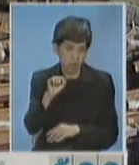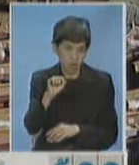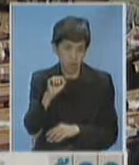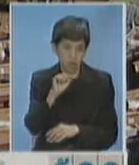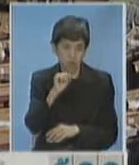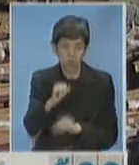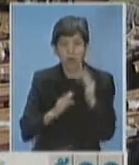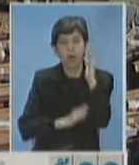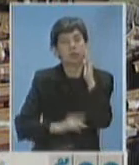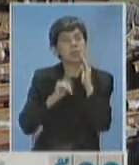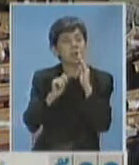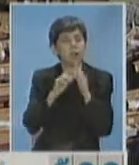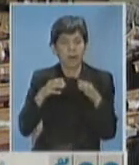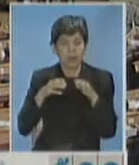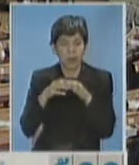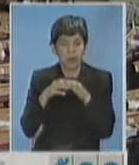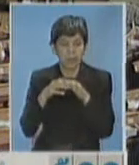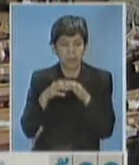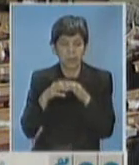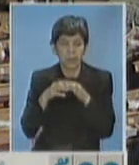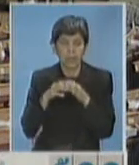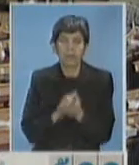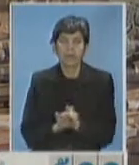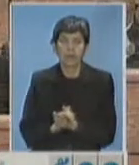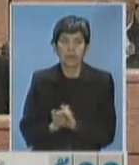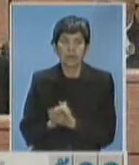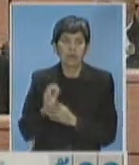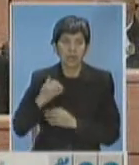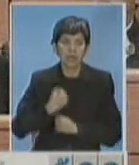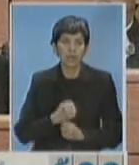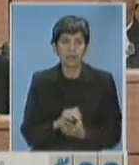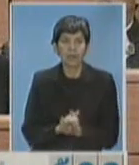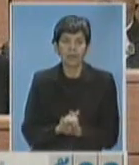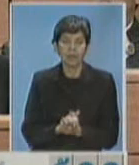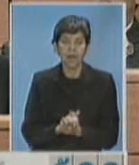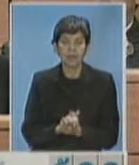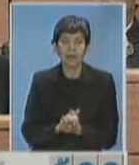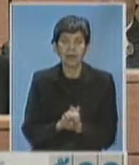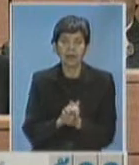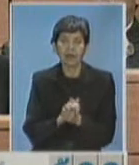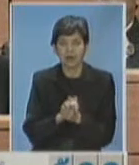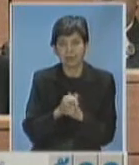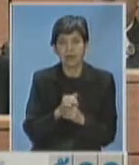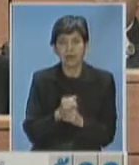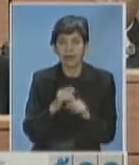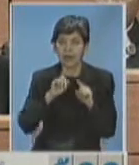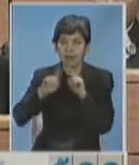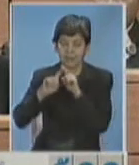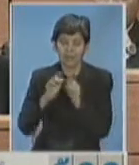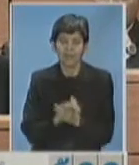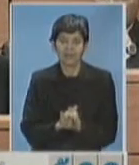ราษฎรจังหวัดตรังพรรคประชาธิปัตย์เมื่อกี้ถ้าผมฟังไม่ผิดท่านผู้ประท้วงผมตามข้อ8ใช่ไหม